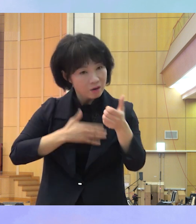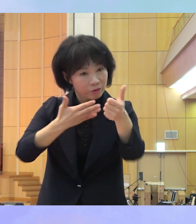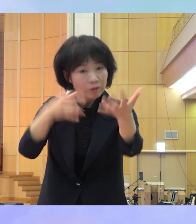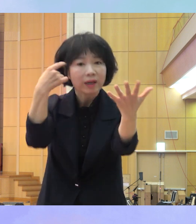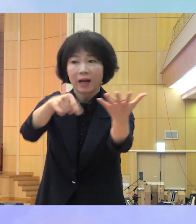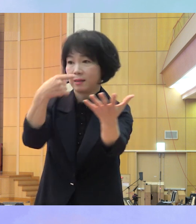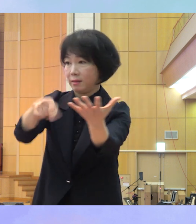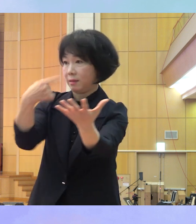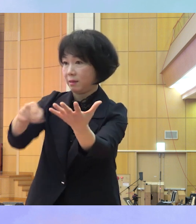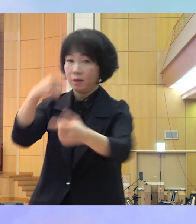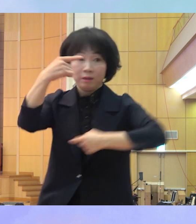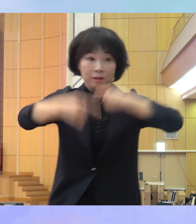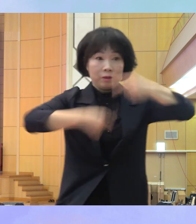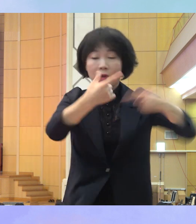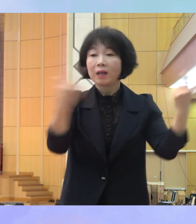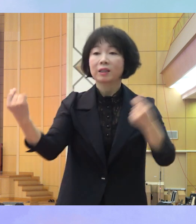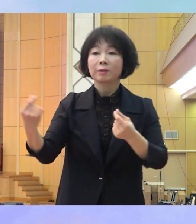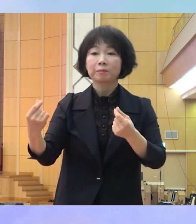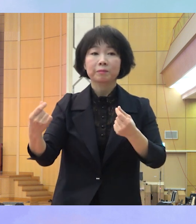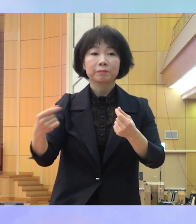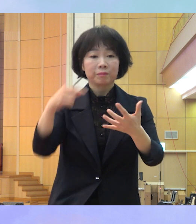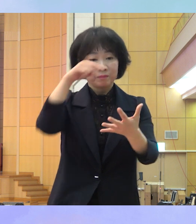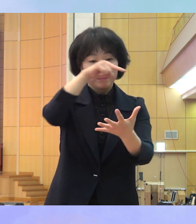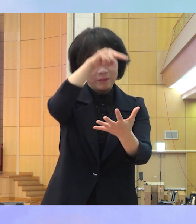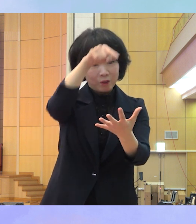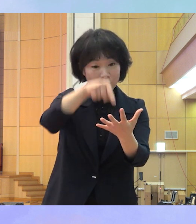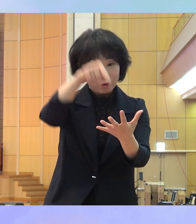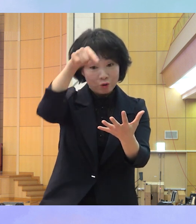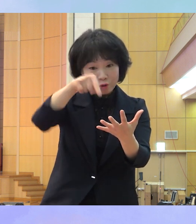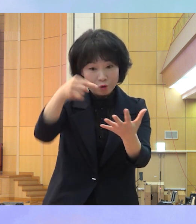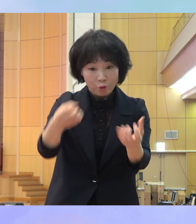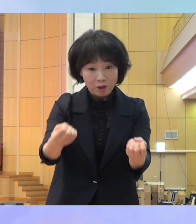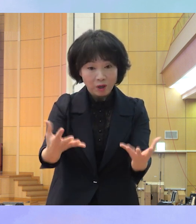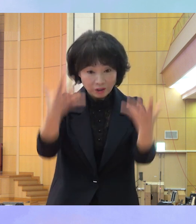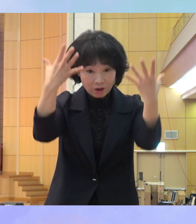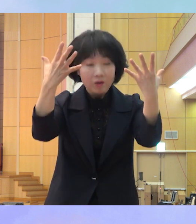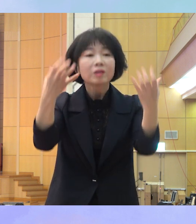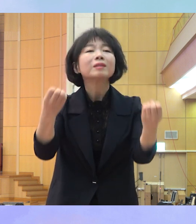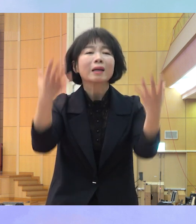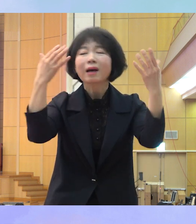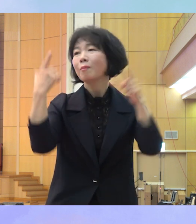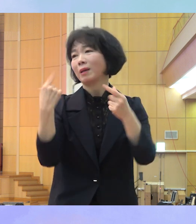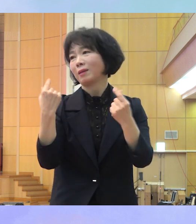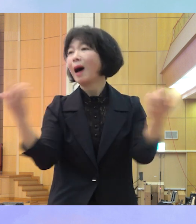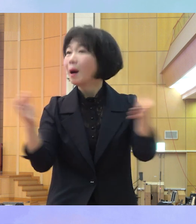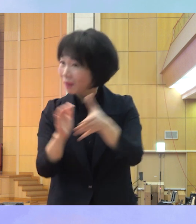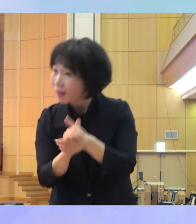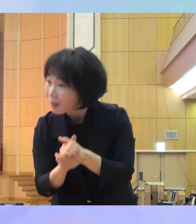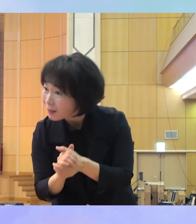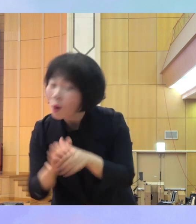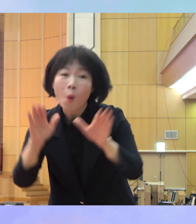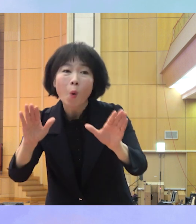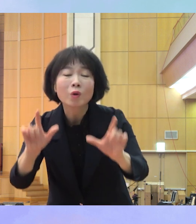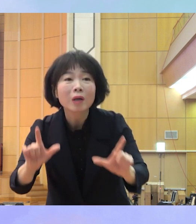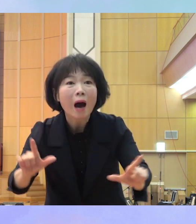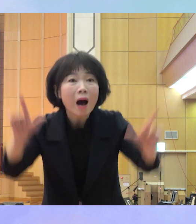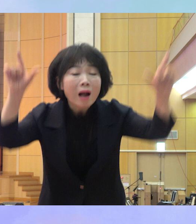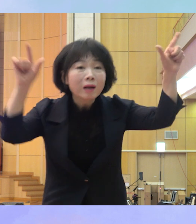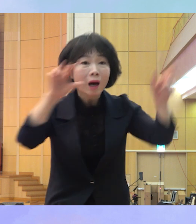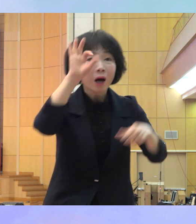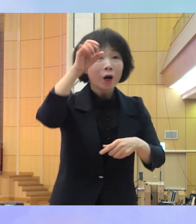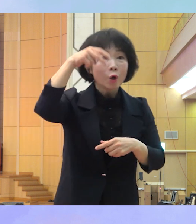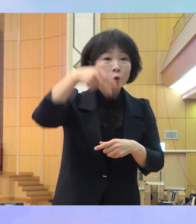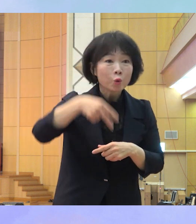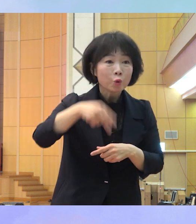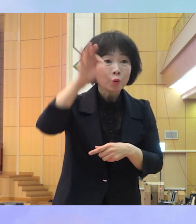유월절 제사. 따라합시다. 유월절 제사. 그럼 오늘날로 말하면 유월절